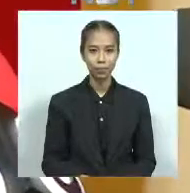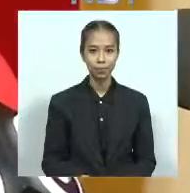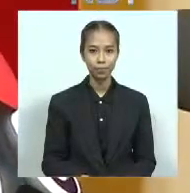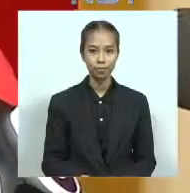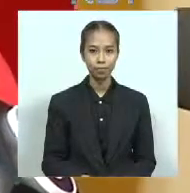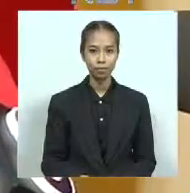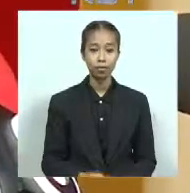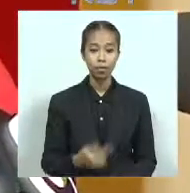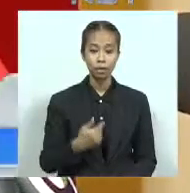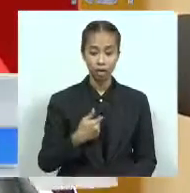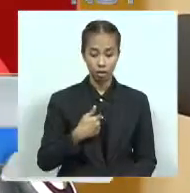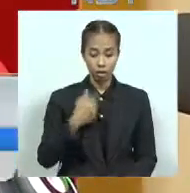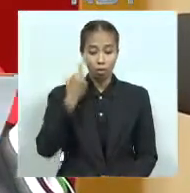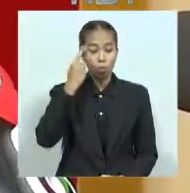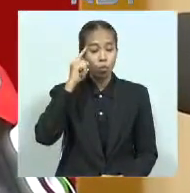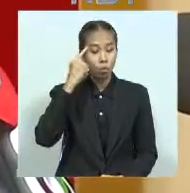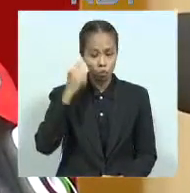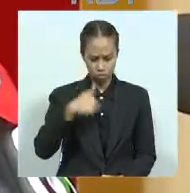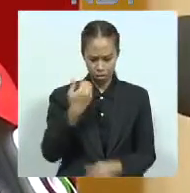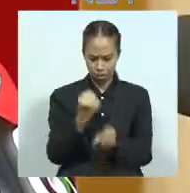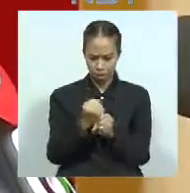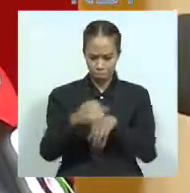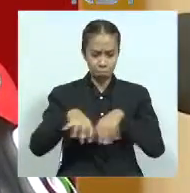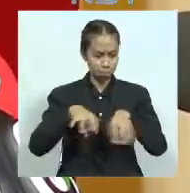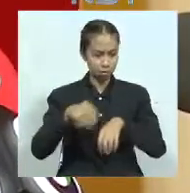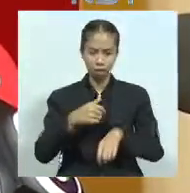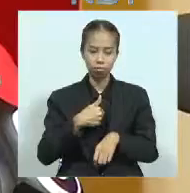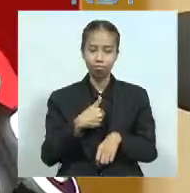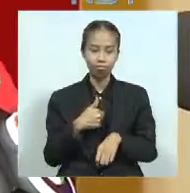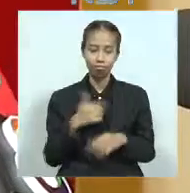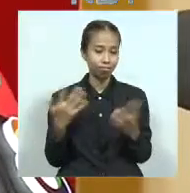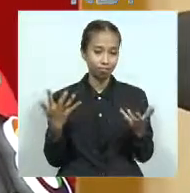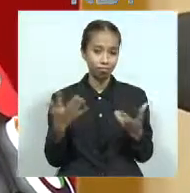ก็ผมจะไปรู้อะไรผมเนี่ยไม่ได้ทำอ่ะผมไม่ได้เป็นคนทำอ่ะ